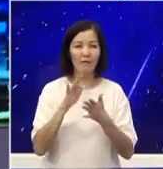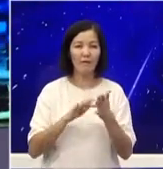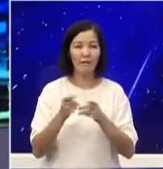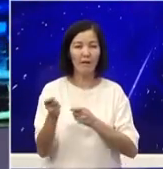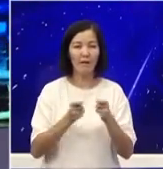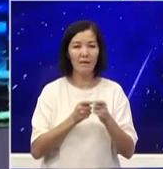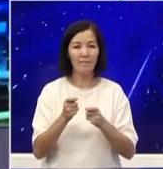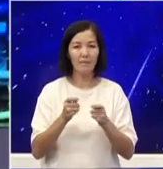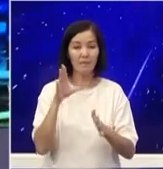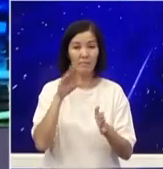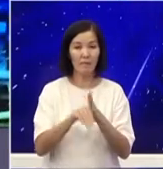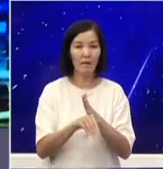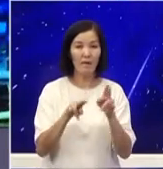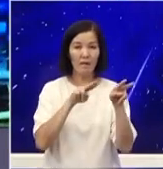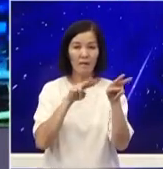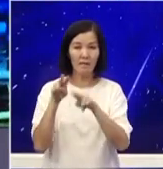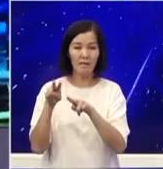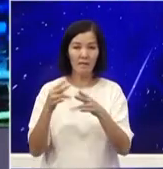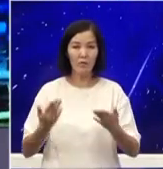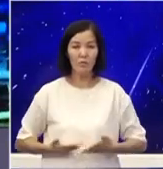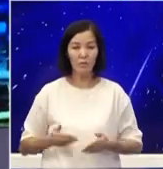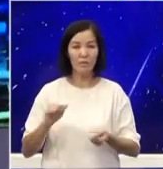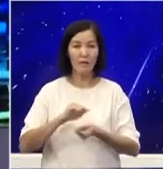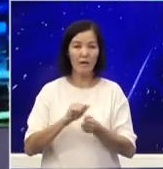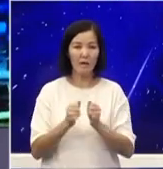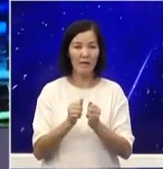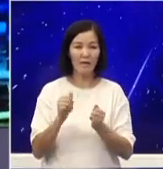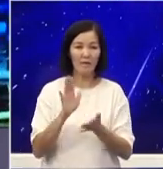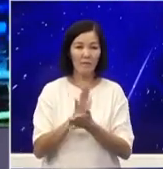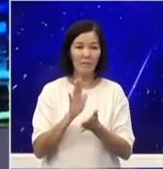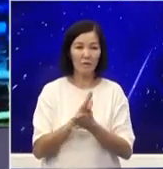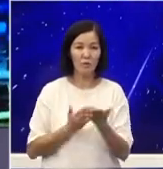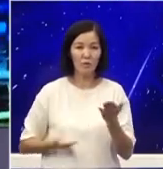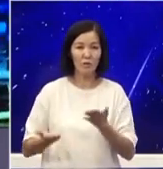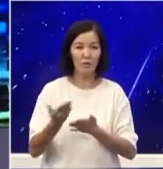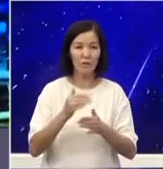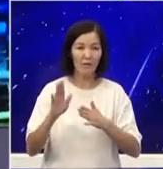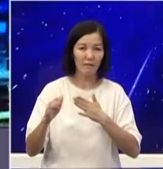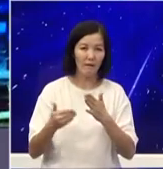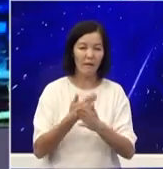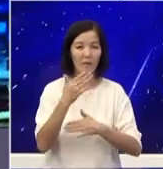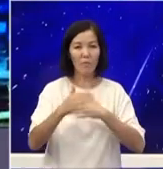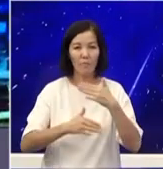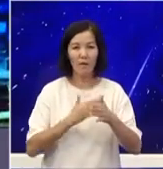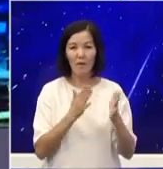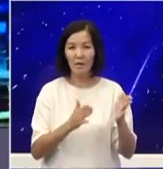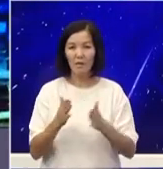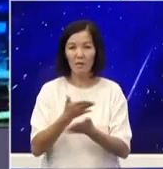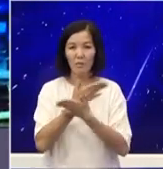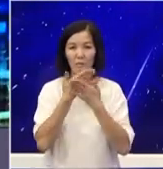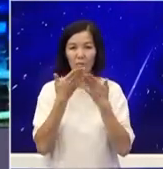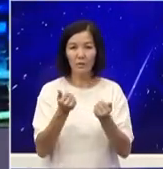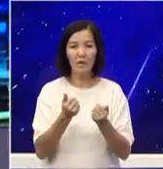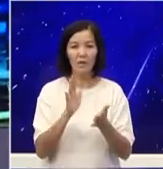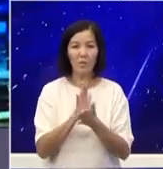қалалық әкімдіктердің балансында. Мұнда тұрмыстық қалдық толық жинақталады, алайда қайта өңделуі бірізділікке қойылмаған. Өңірдегі